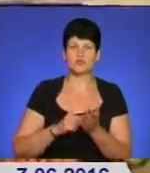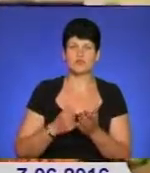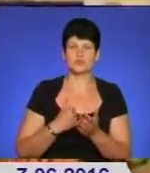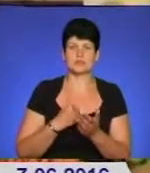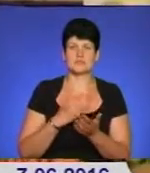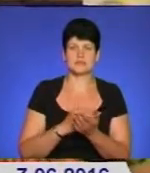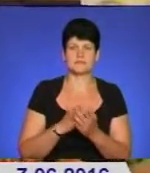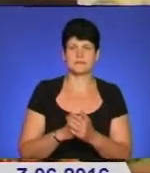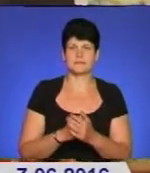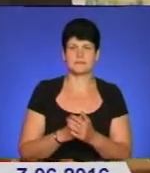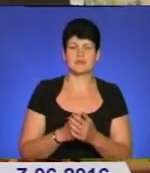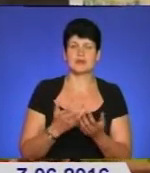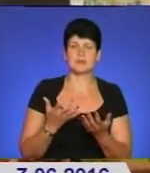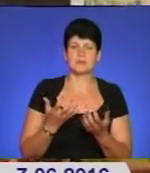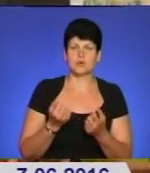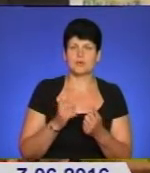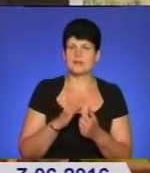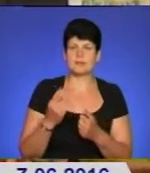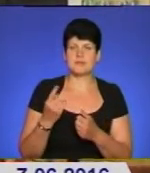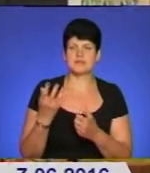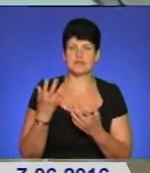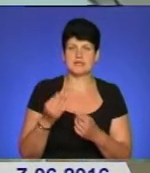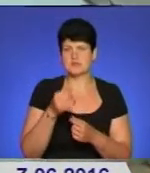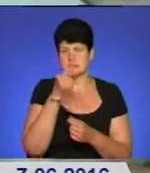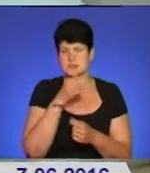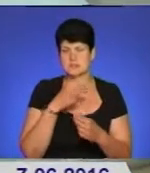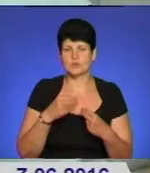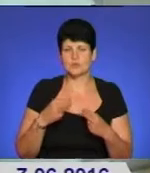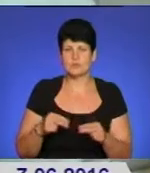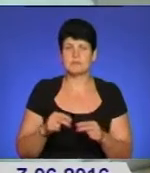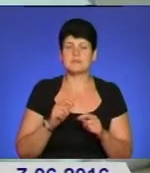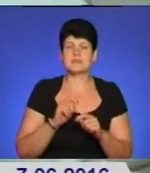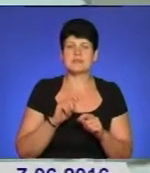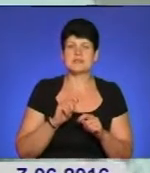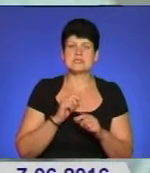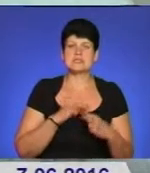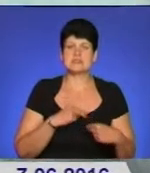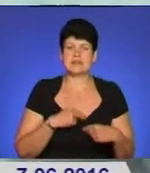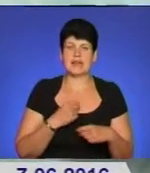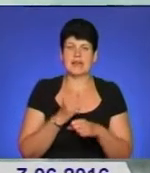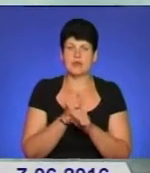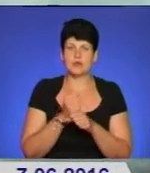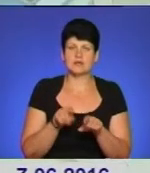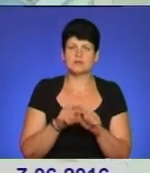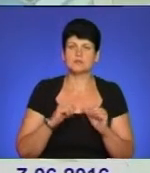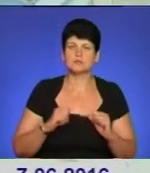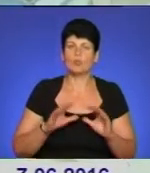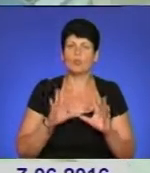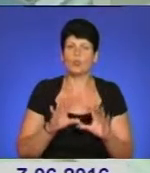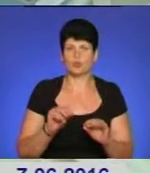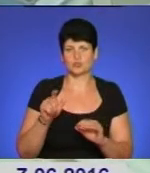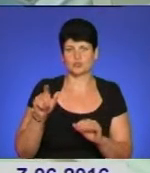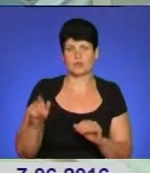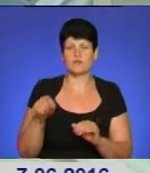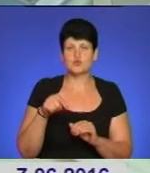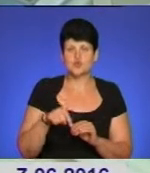сміло, їдять, пробують і всі задоволені. Кожен день перевіряють нас, кожен день. І кожен дають? День.